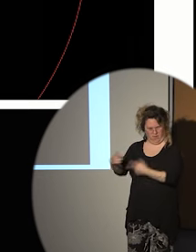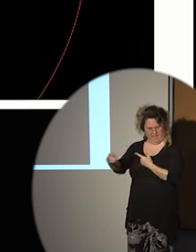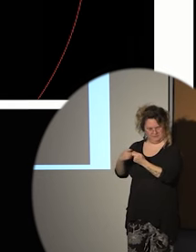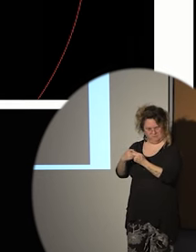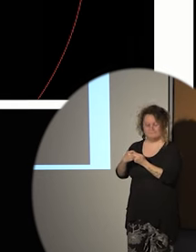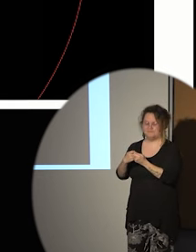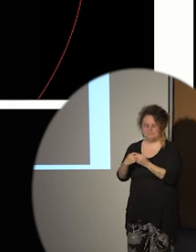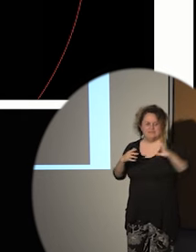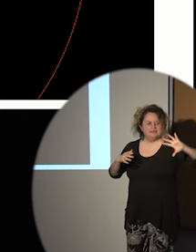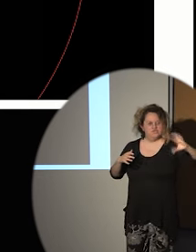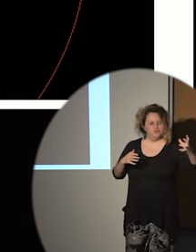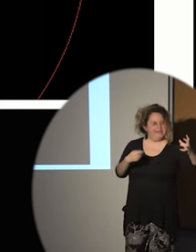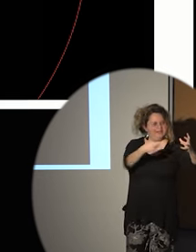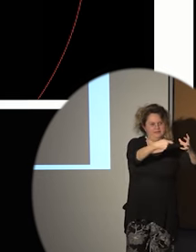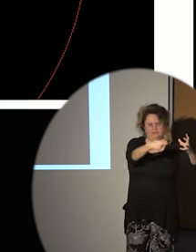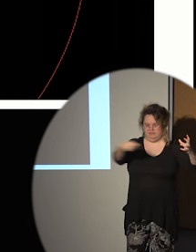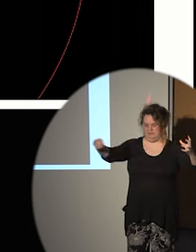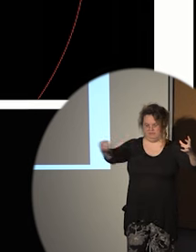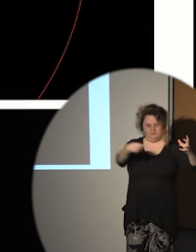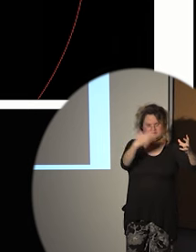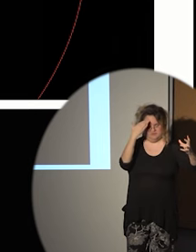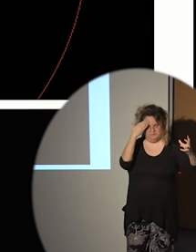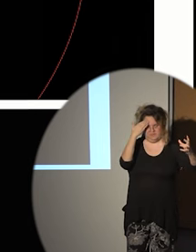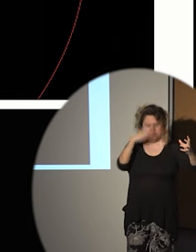solaire, l'eau est toujours gelée.